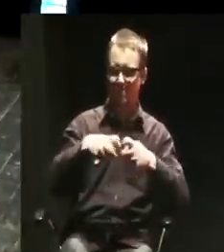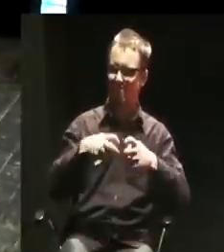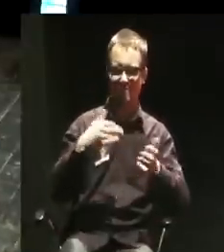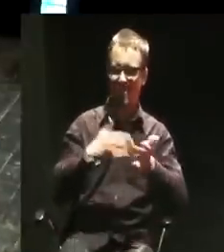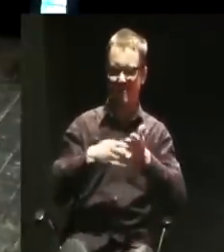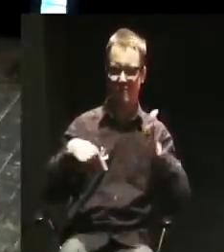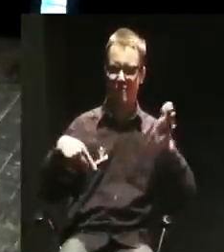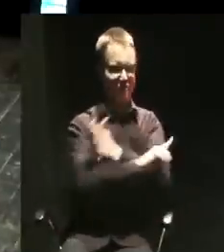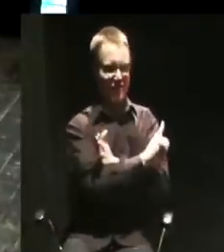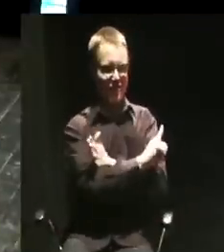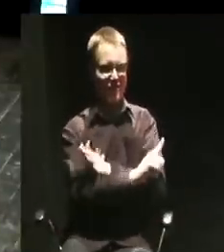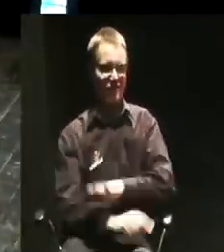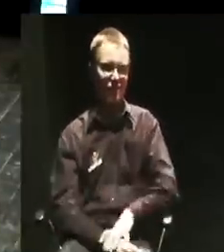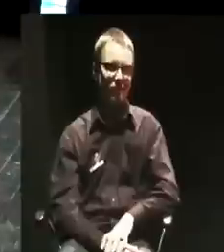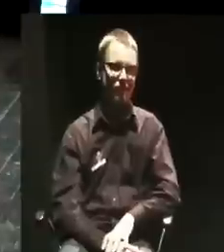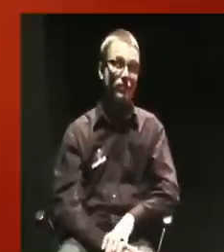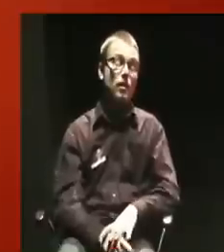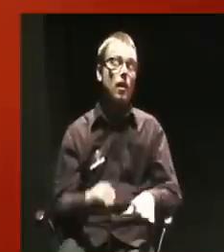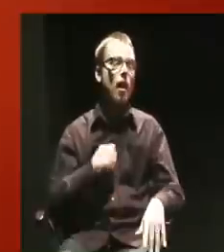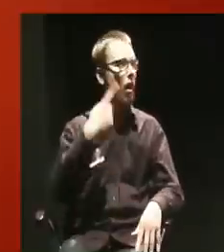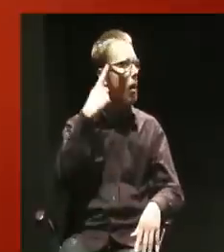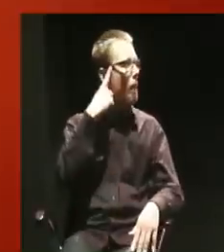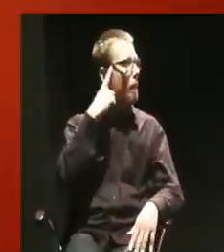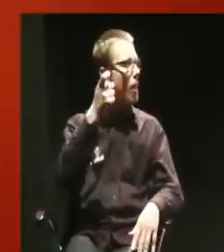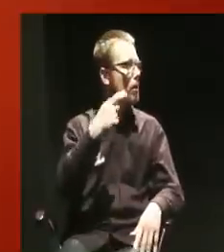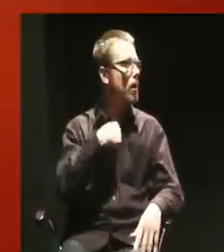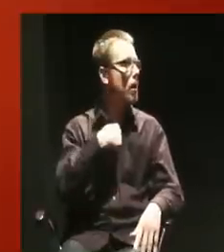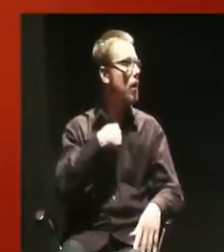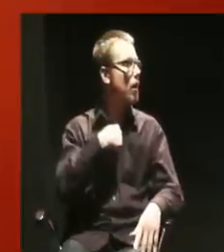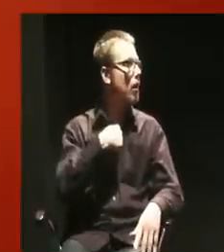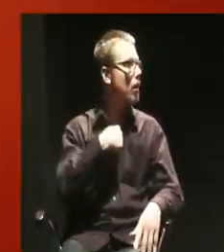Pamiętam wtedy taką sytuację, że dostałem do ręki